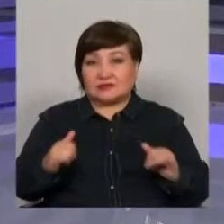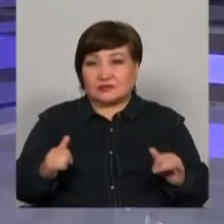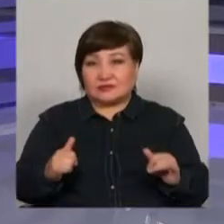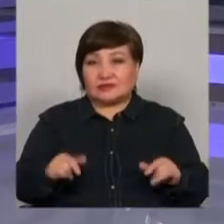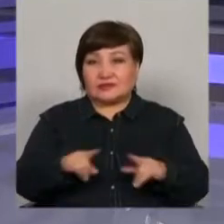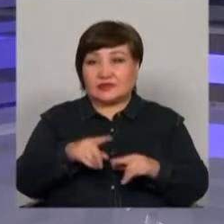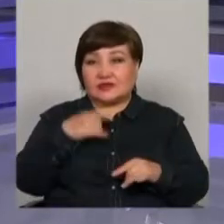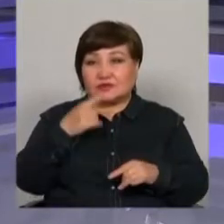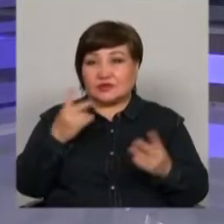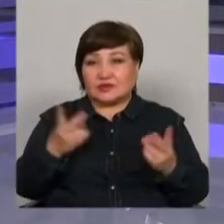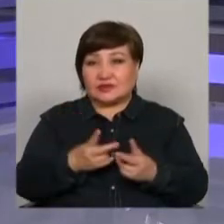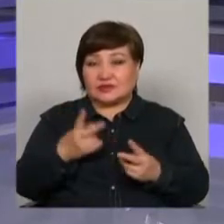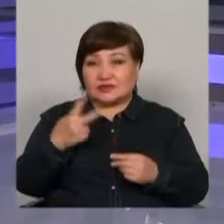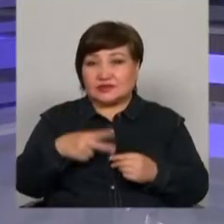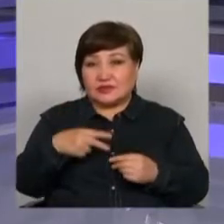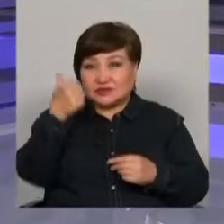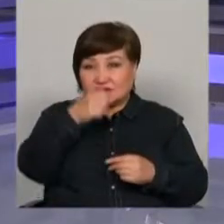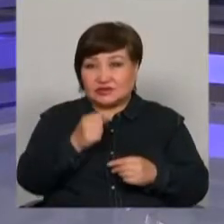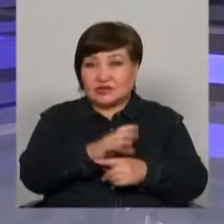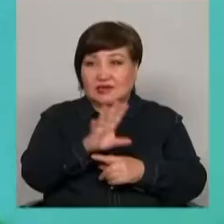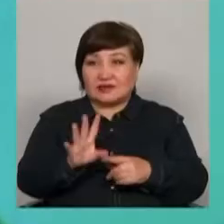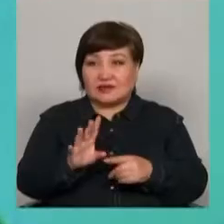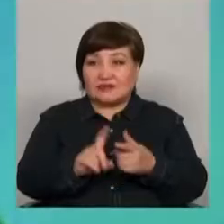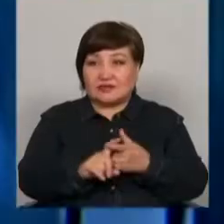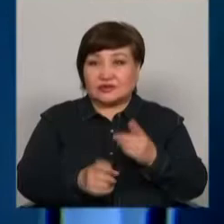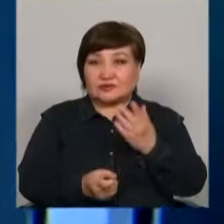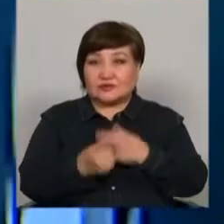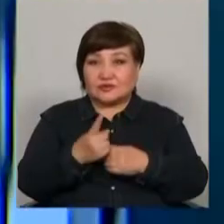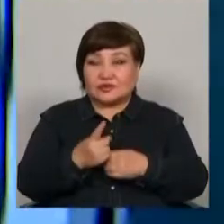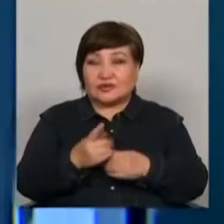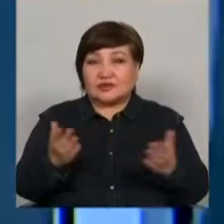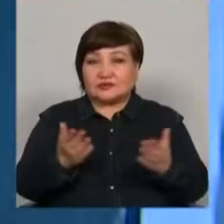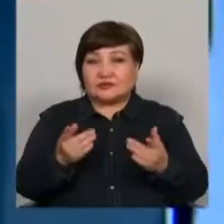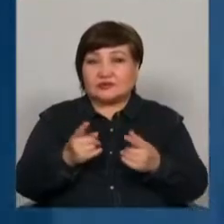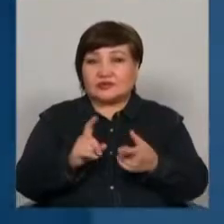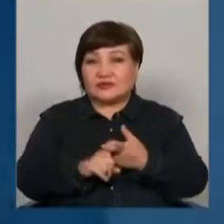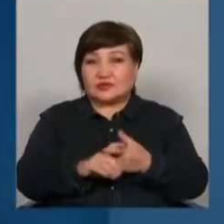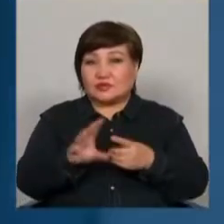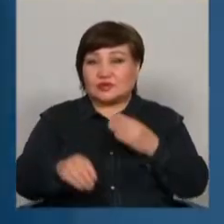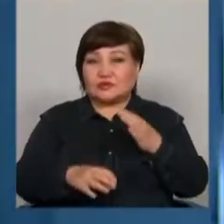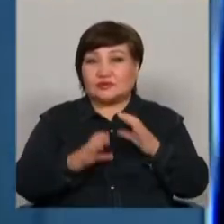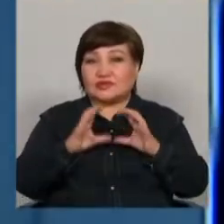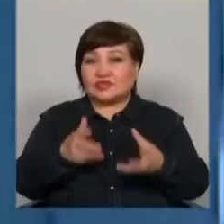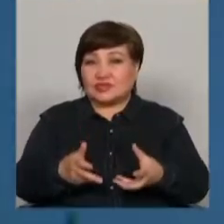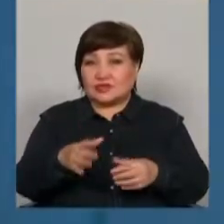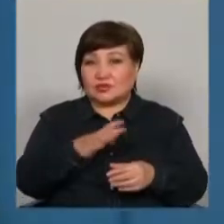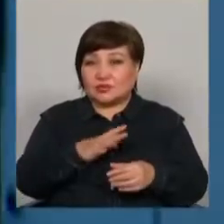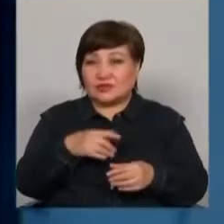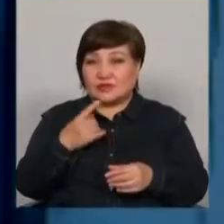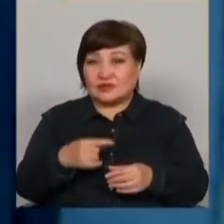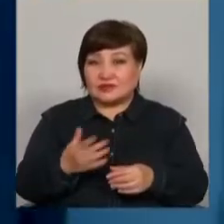жайт, осы 2020 жылы коронавирус келген кезде бұл не вирус, қайдан келген, бүкіл жер шарында болып жатты. Одан